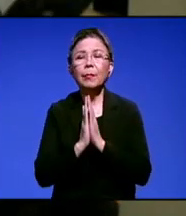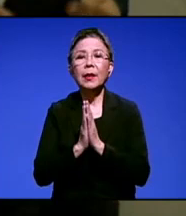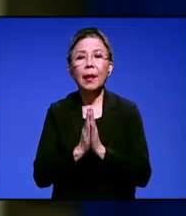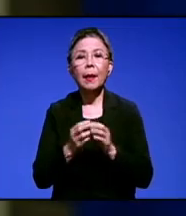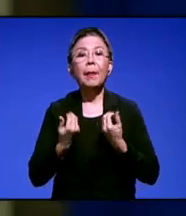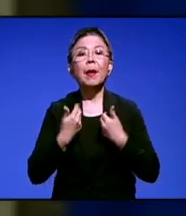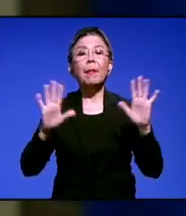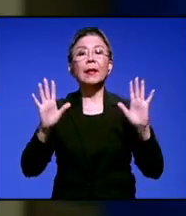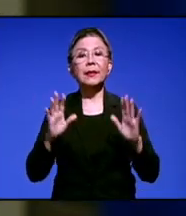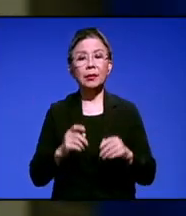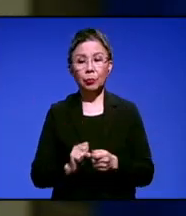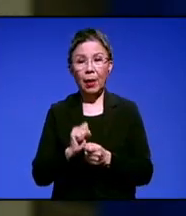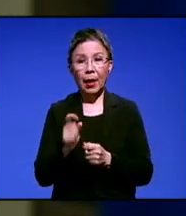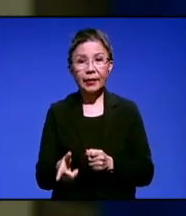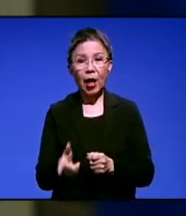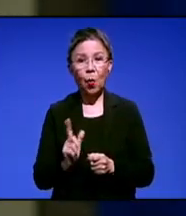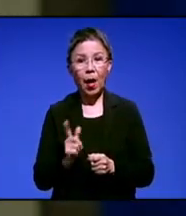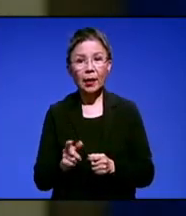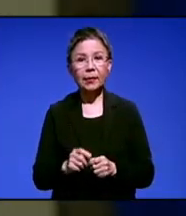sewa kepada Pemprov DKI Jakarta.